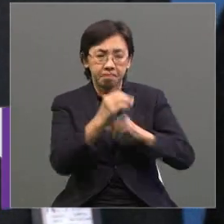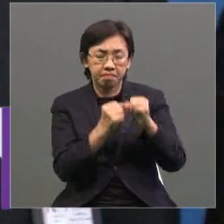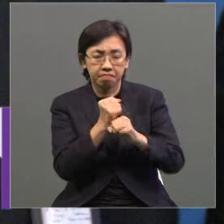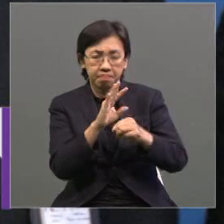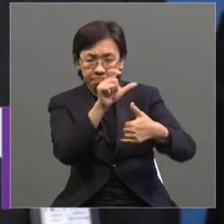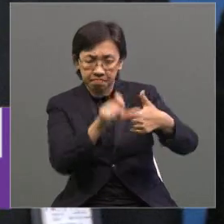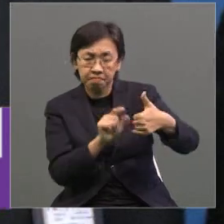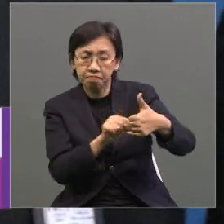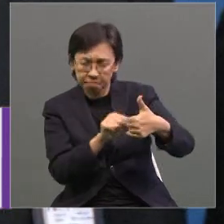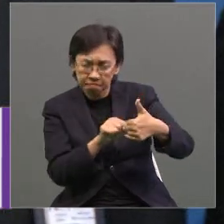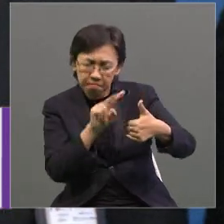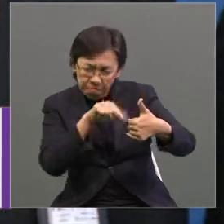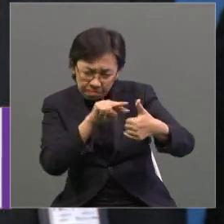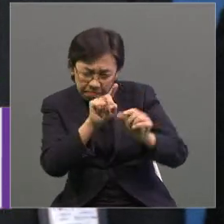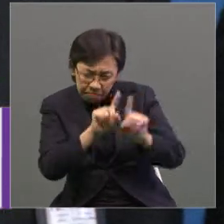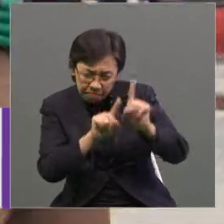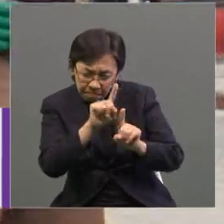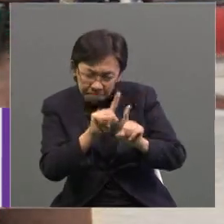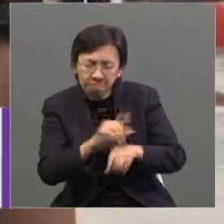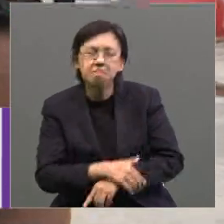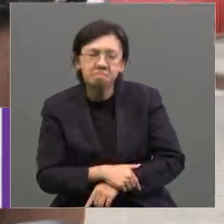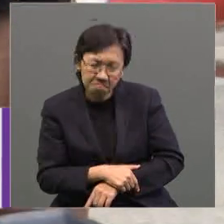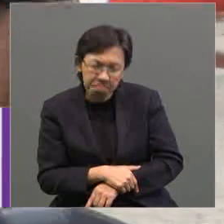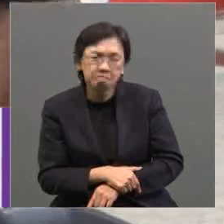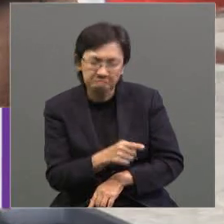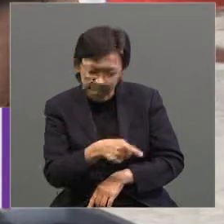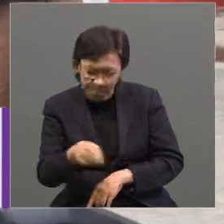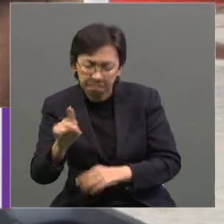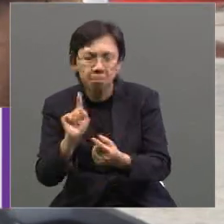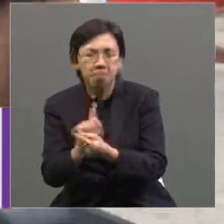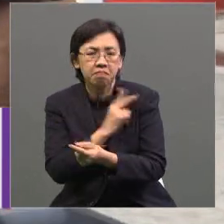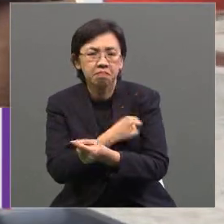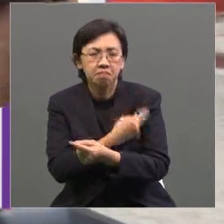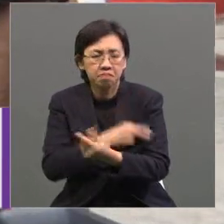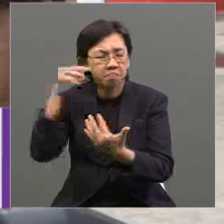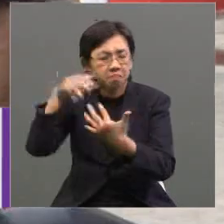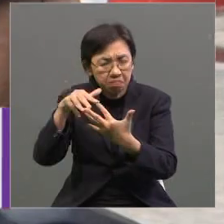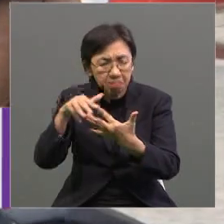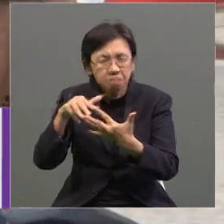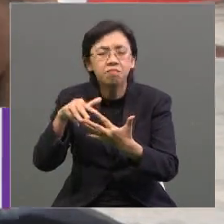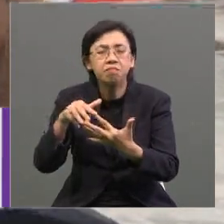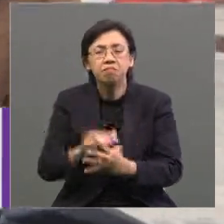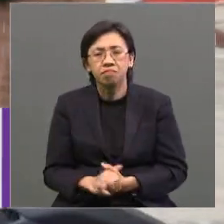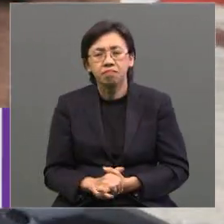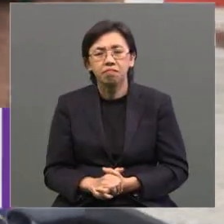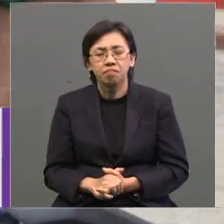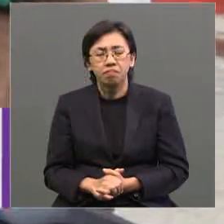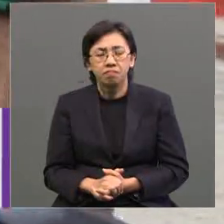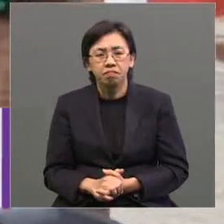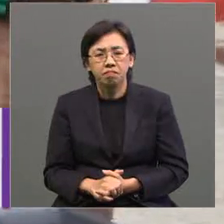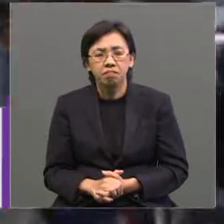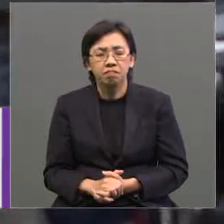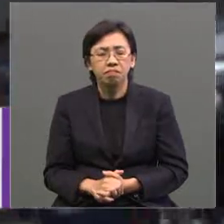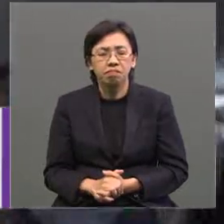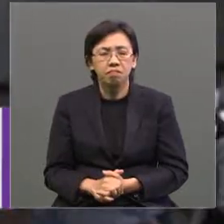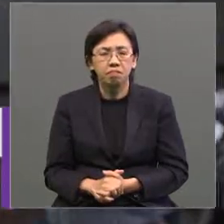เด็กและเยาวชนแล้วนะครับจากนั้นได้พิจารณาส่งเด็กไปรักษาที่สถาบันกัลยาราชนครินทร์ซึ่งจุ